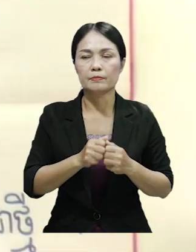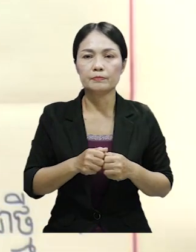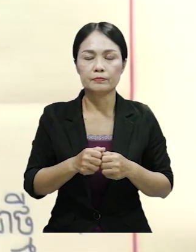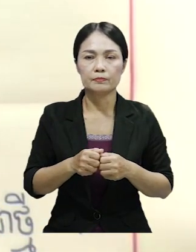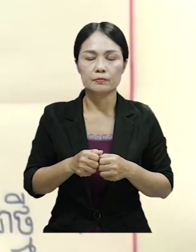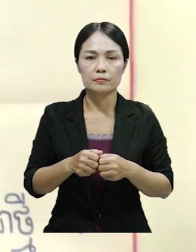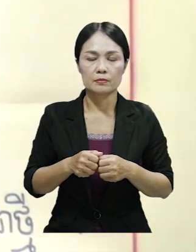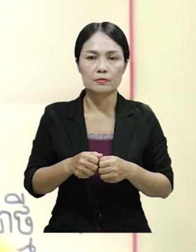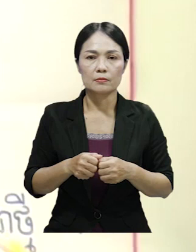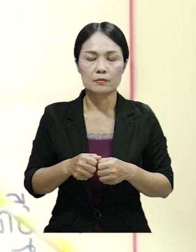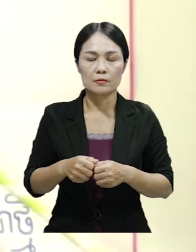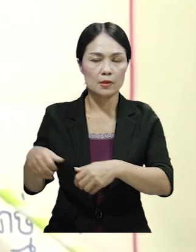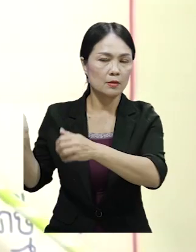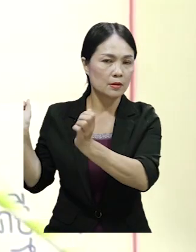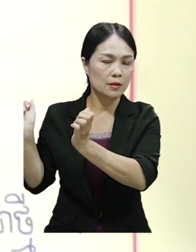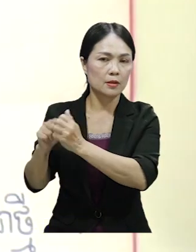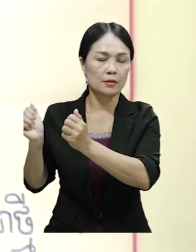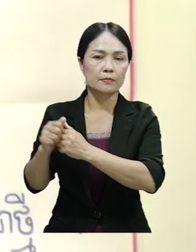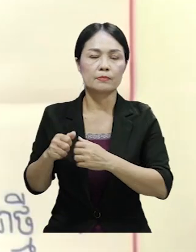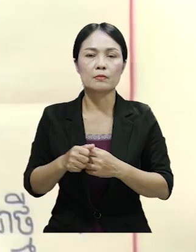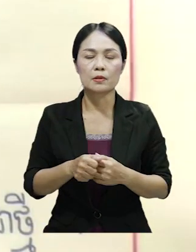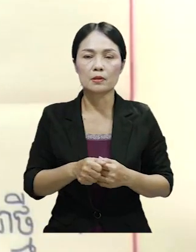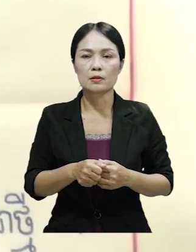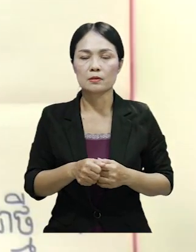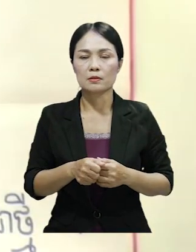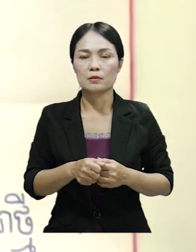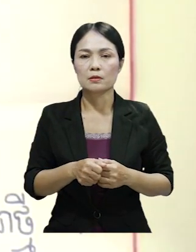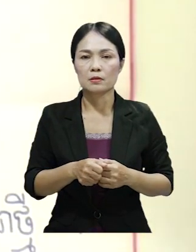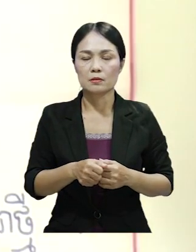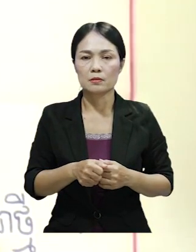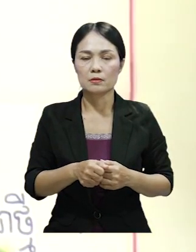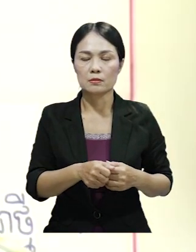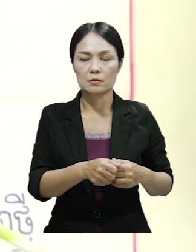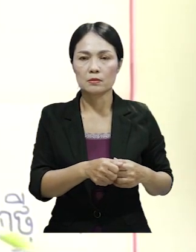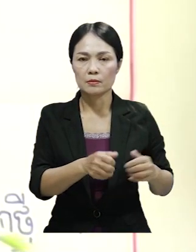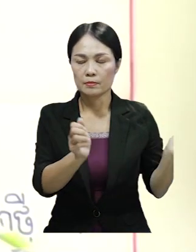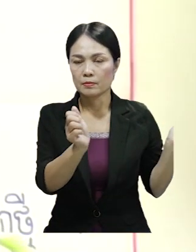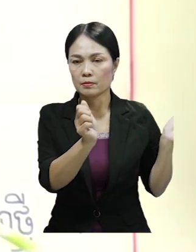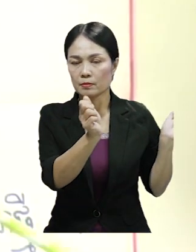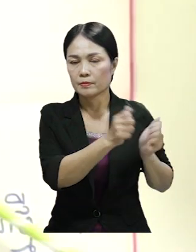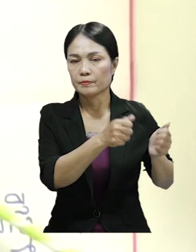គោះខាងមុខទី 3 គោះខាងក្រោមក្លៀក ទី 4